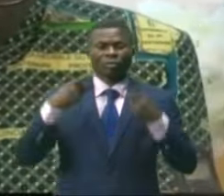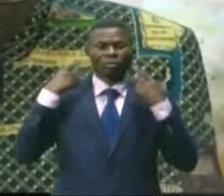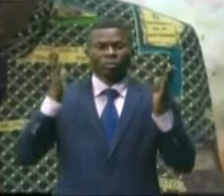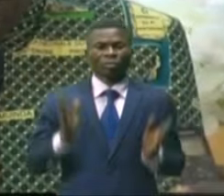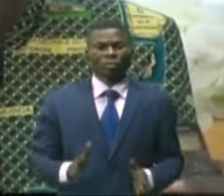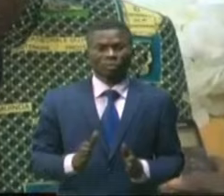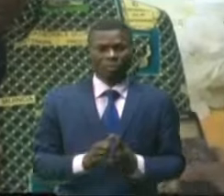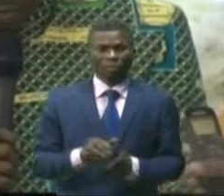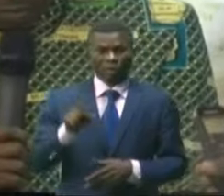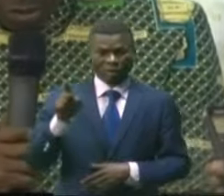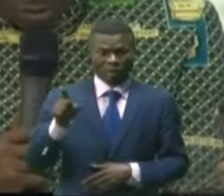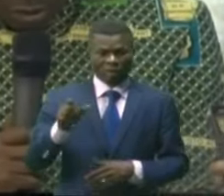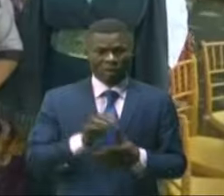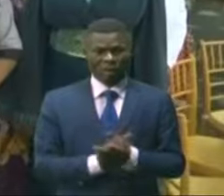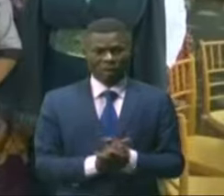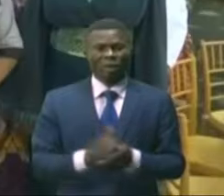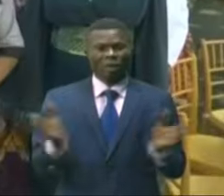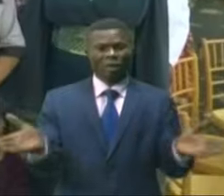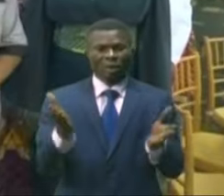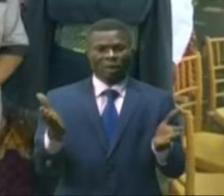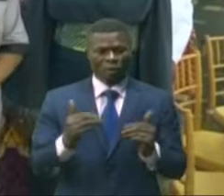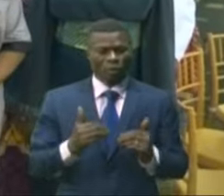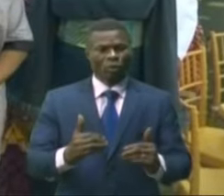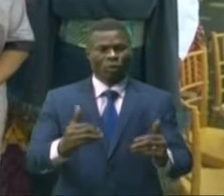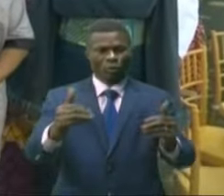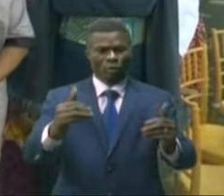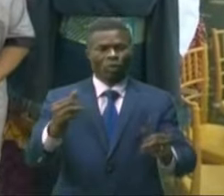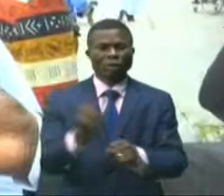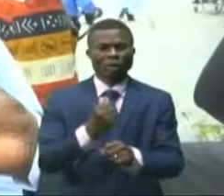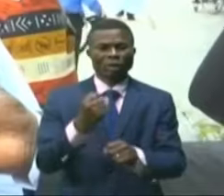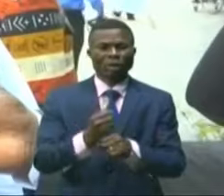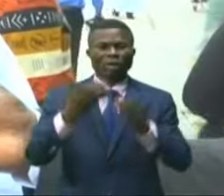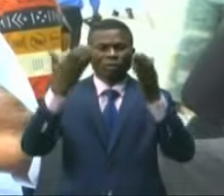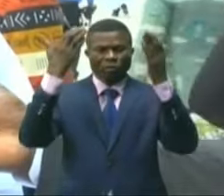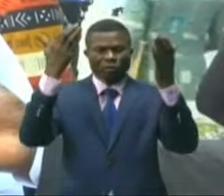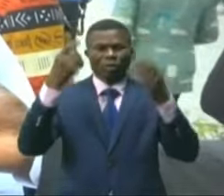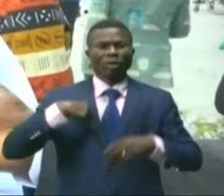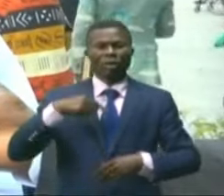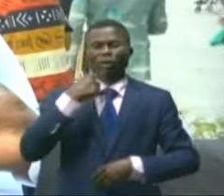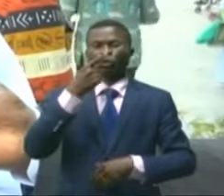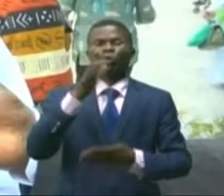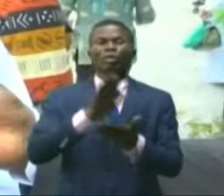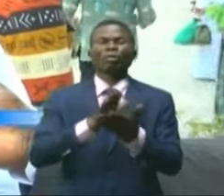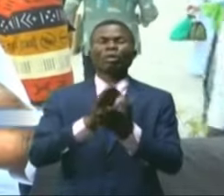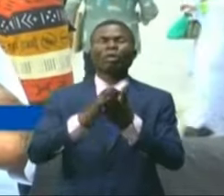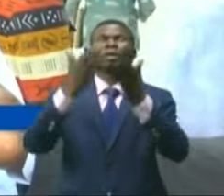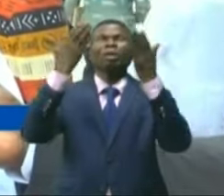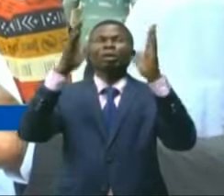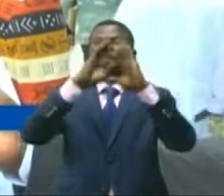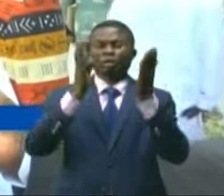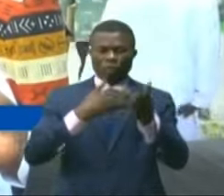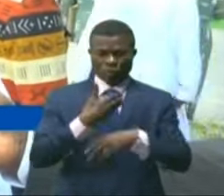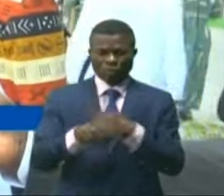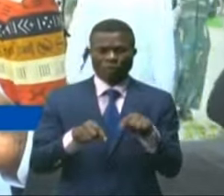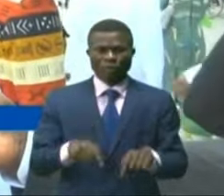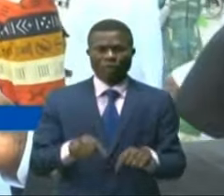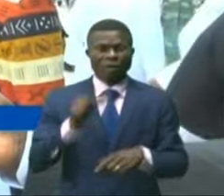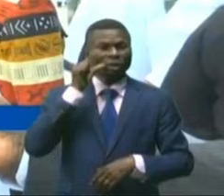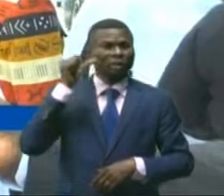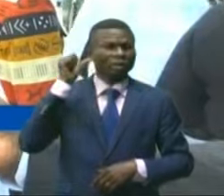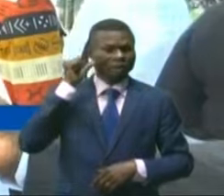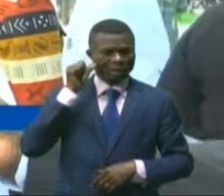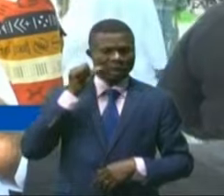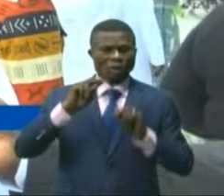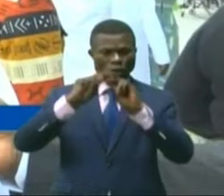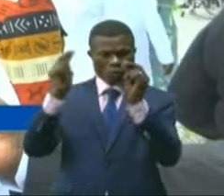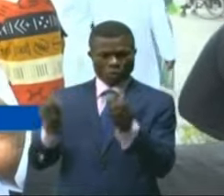Alfred Kiboba encourage la continuité de l'œuvre de Dieu. Nous rendons grâce à Dieu pour tout ce qu'il a fait. Hier, il y a une équipe